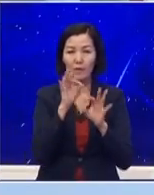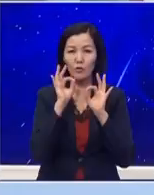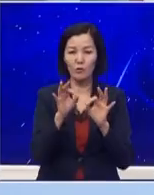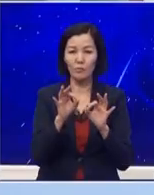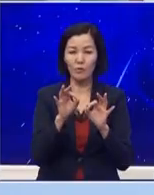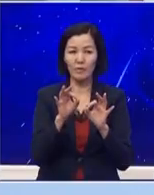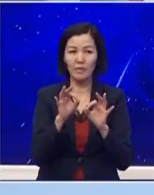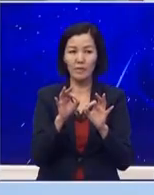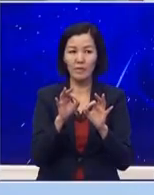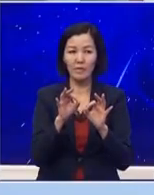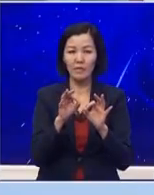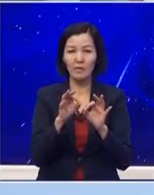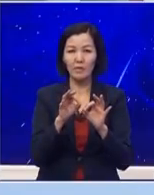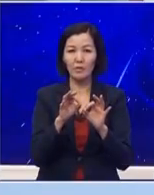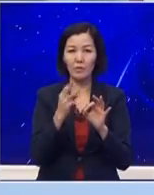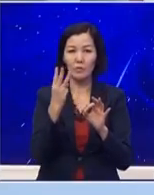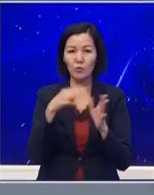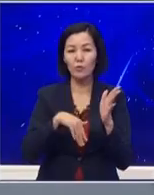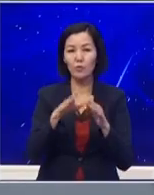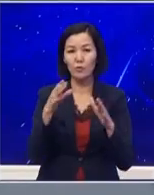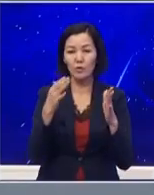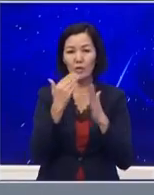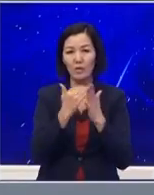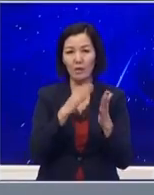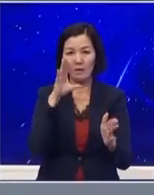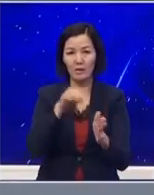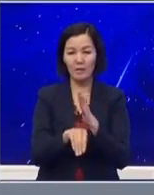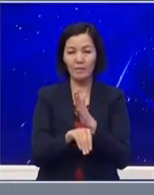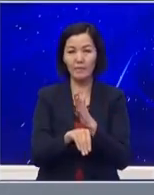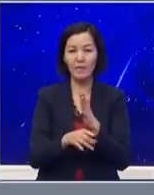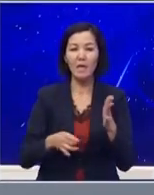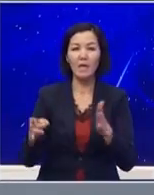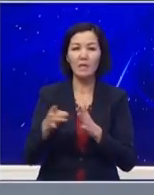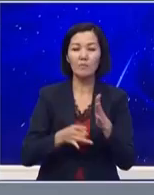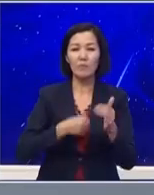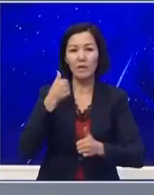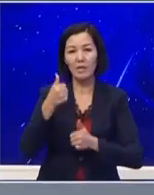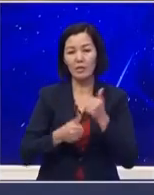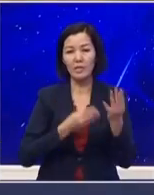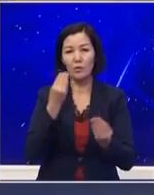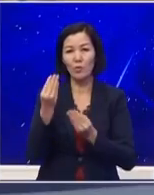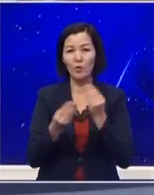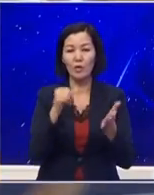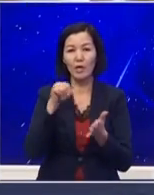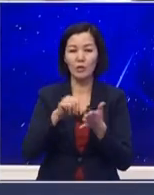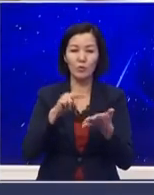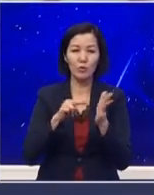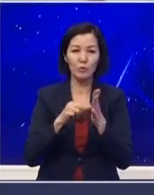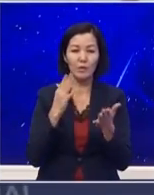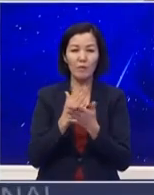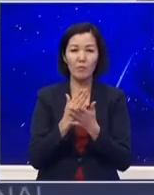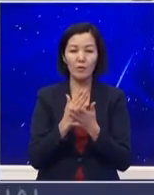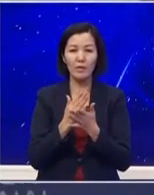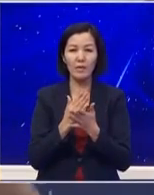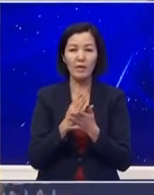Құдай қаласа бір үшке кіреміз деп отырмыз енді. Жетісулық спортшылар республикалық жазғы жастар ойындарына да қатысуды жоспарлап отыр.